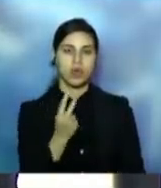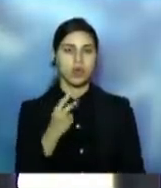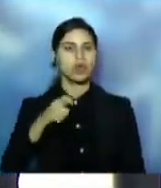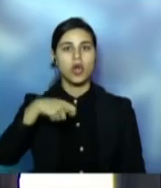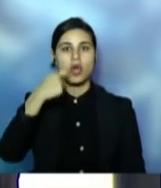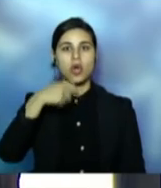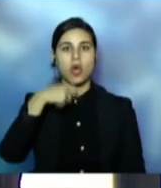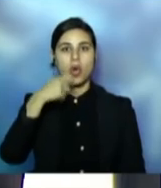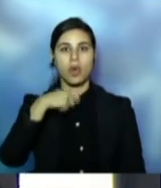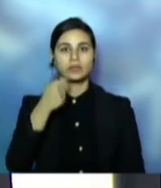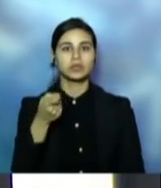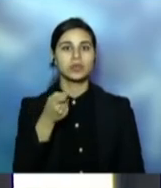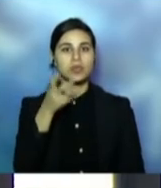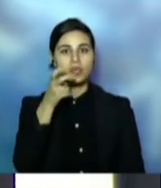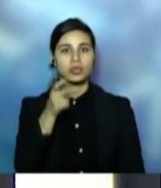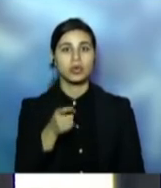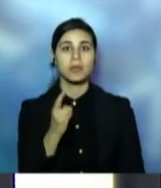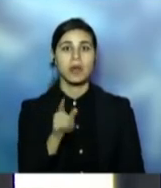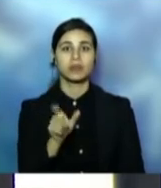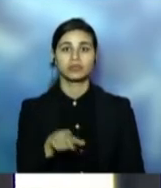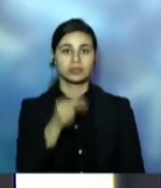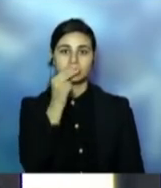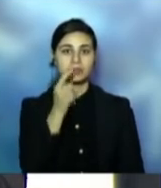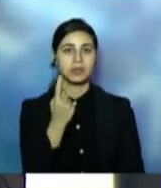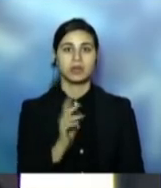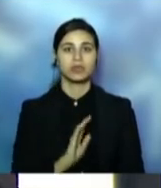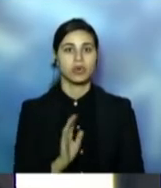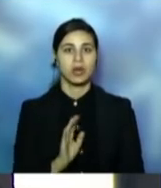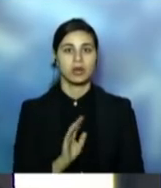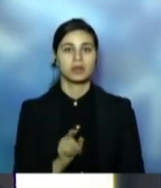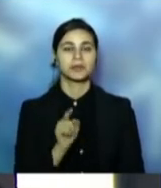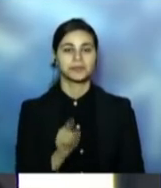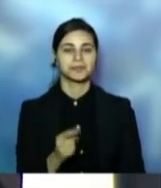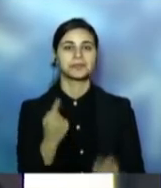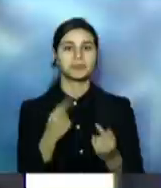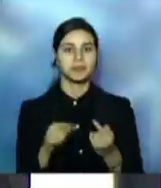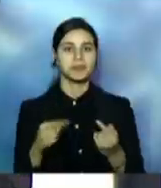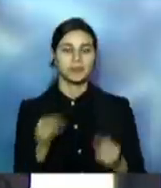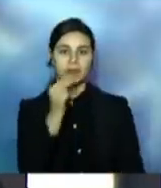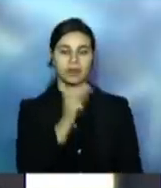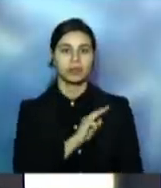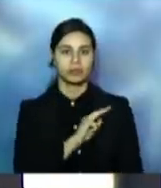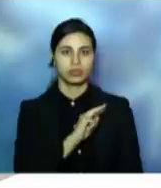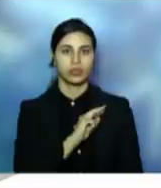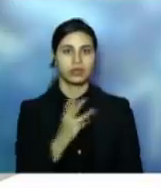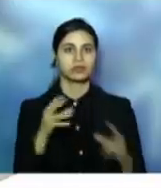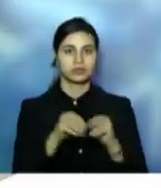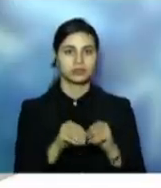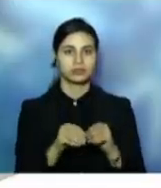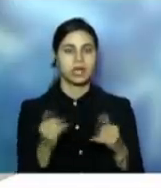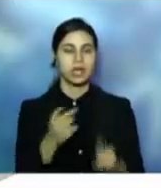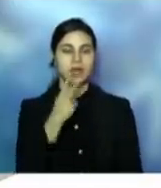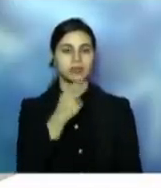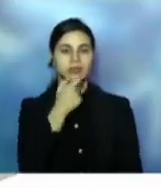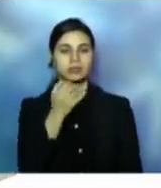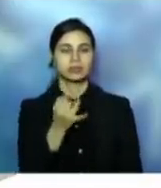სუფრის კოვზი ბურღული. ბავშვი ხომ მხოლოდ ამით არ იკვებება? იგი სხვა 1000 პროდუქტი. მოდით უფრო თვალსაჩინო რომ